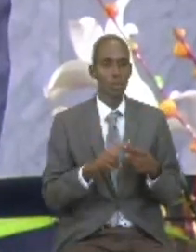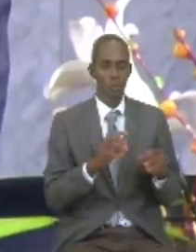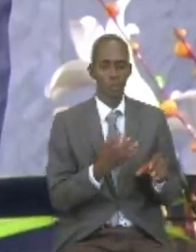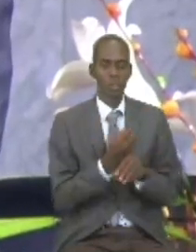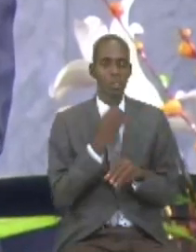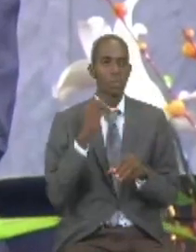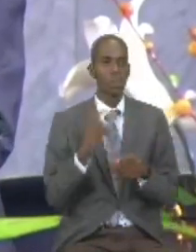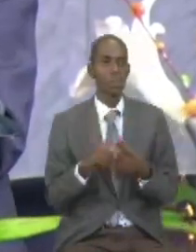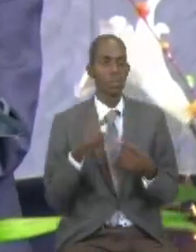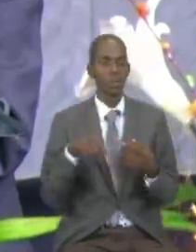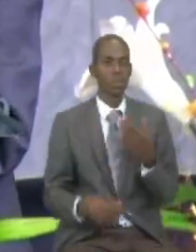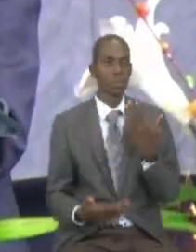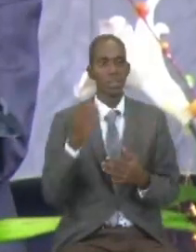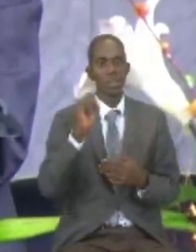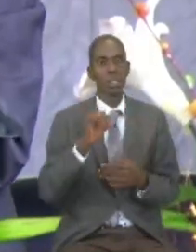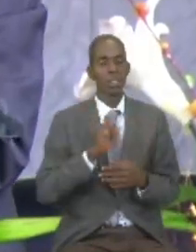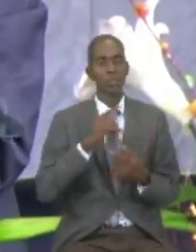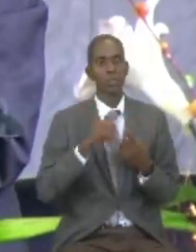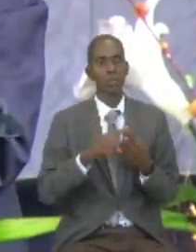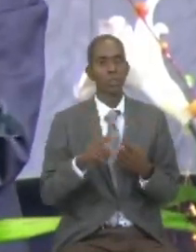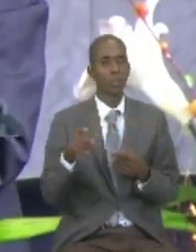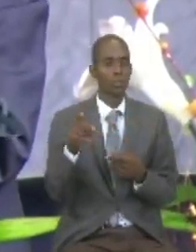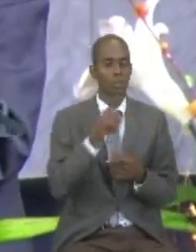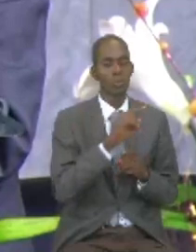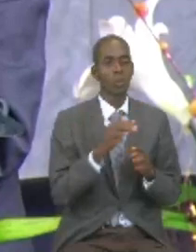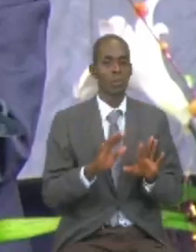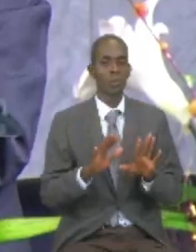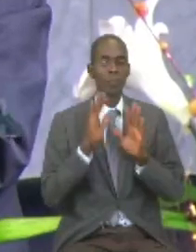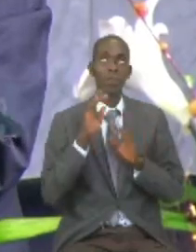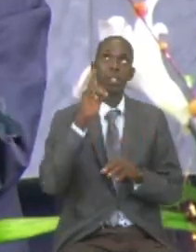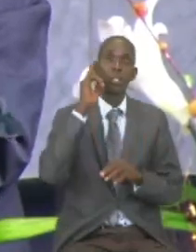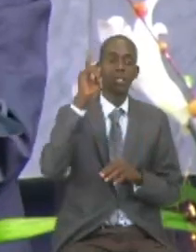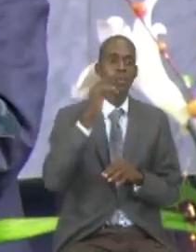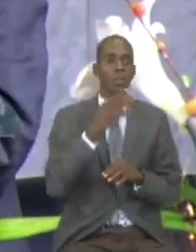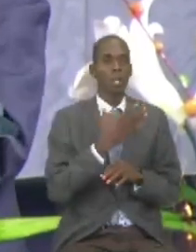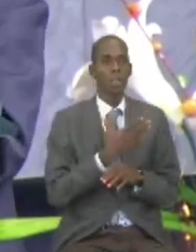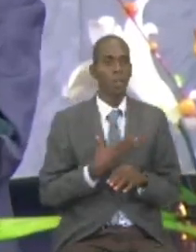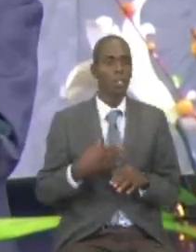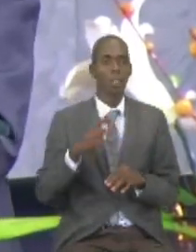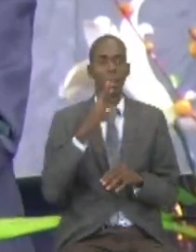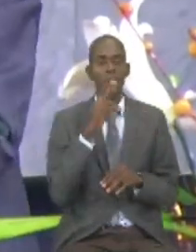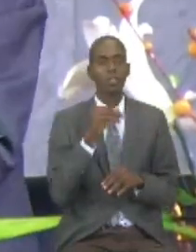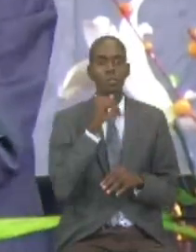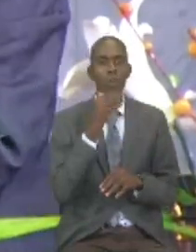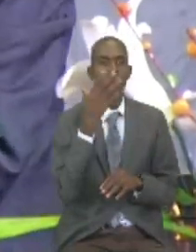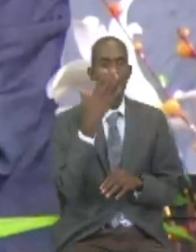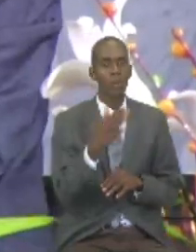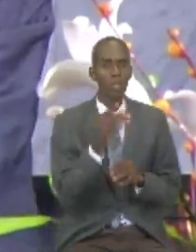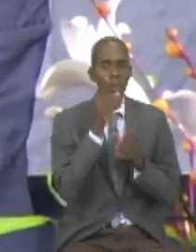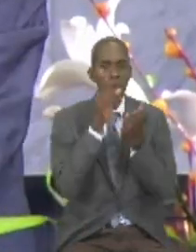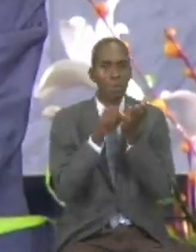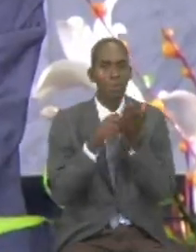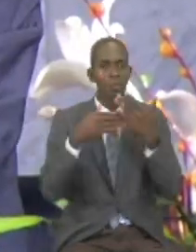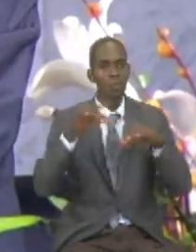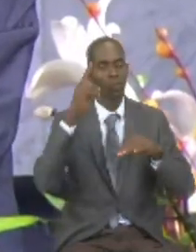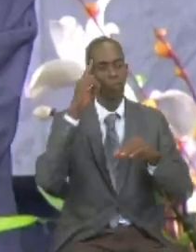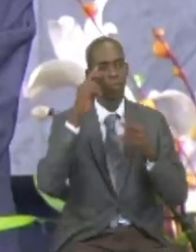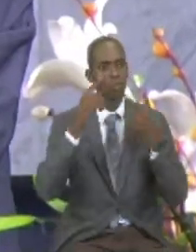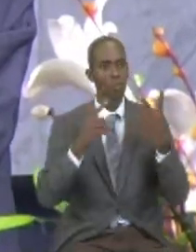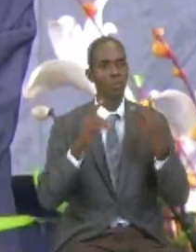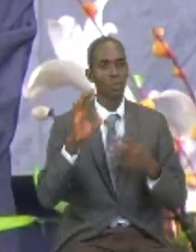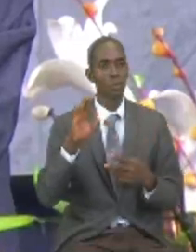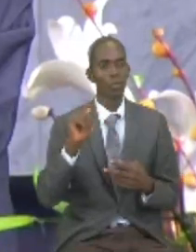craindre. Ne vend-on pas 5 passereaux pour 2 sous? Cependant, aucun d'eux n'est oublié devant Dieu. Et